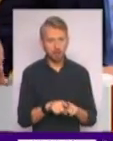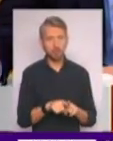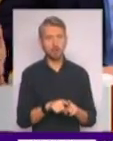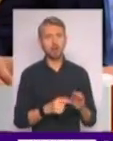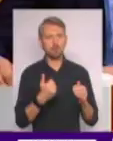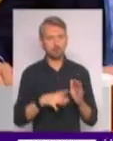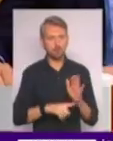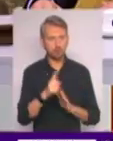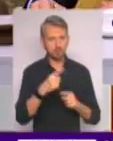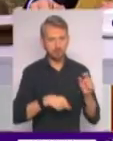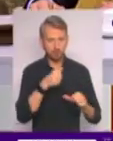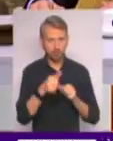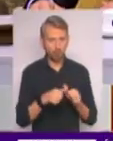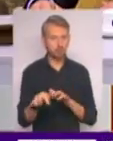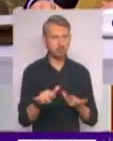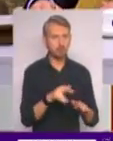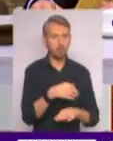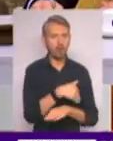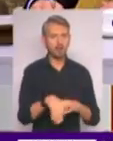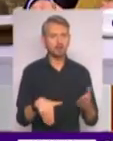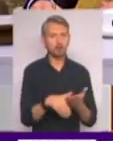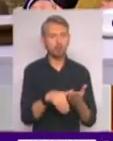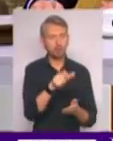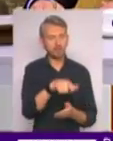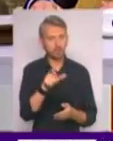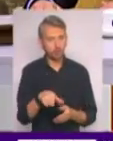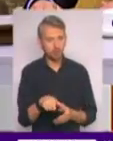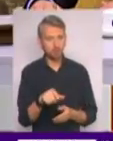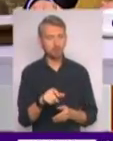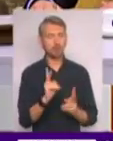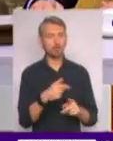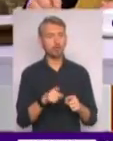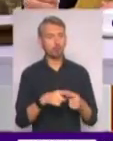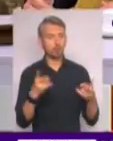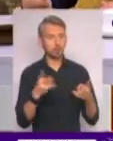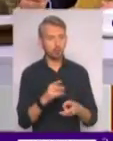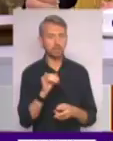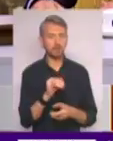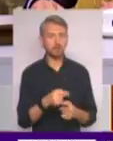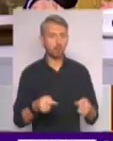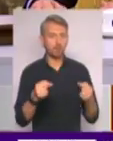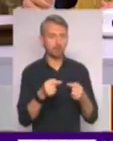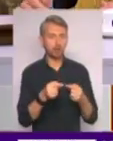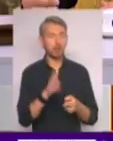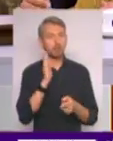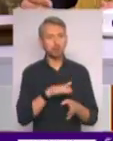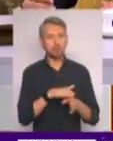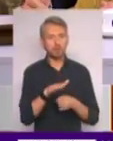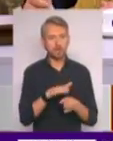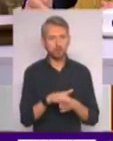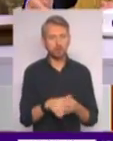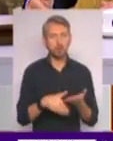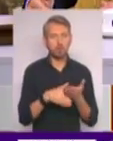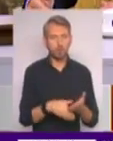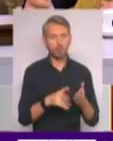почали півроку вже здійснюємо ті заходи по адресній допомозі по людям безпосередньо, які цього потребують. І, відповідно, будемо здійснювати знов-таки допомогу